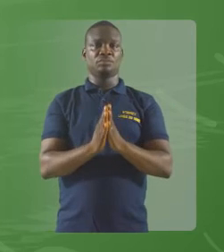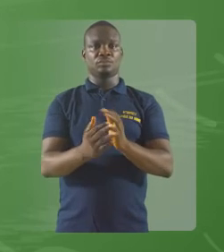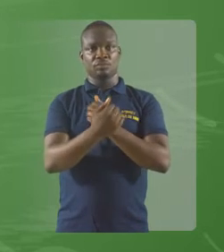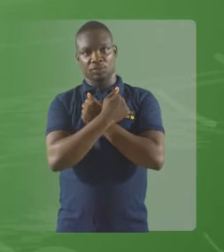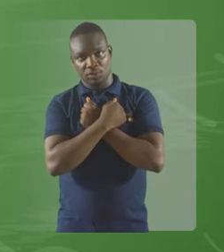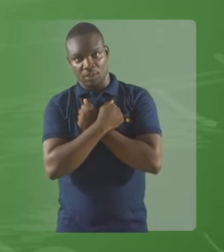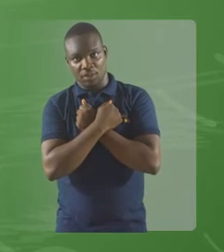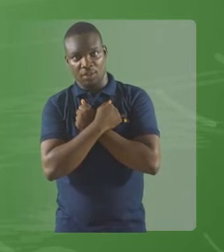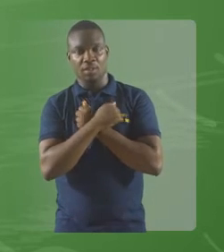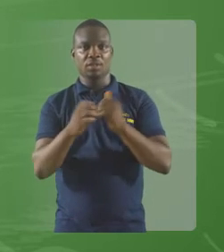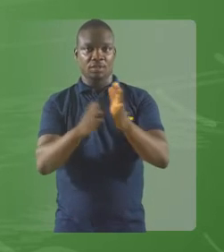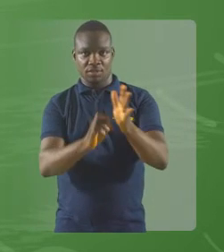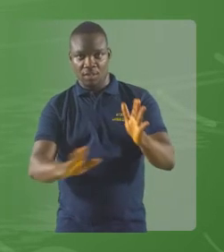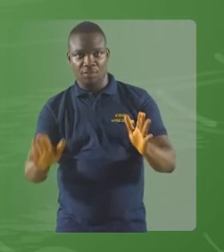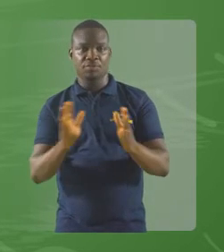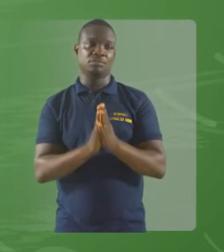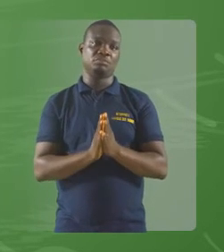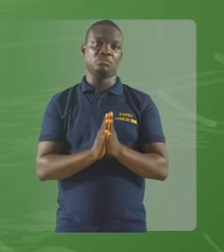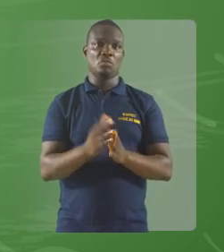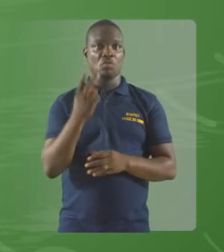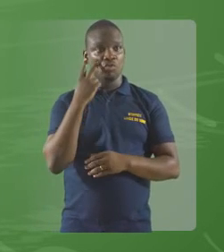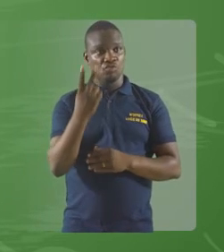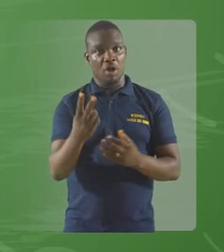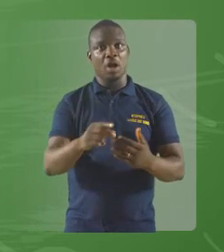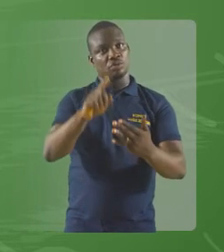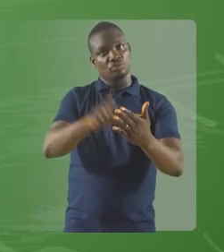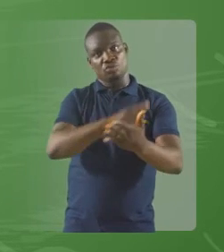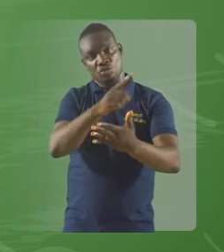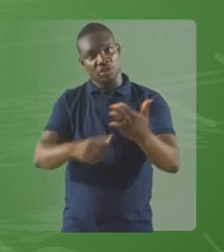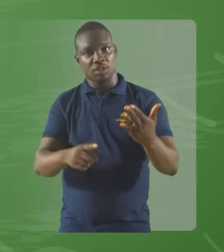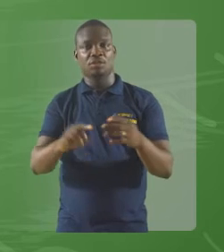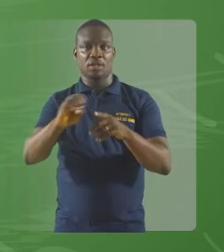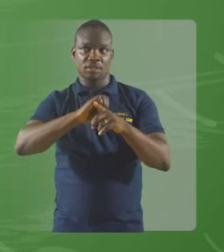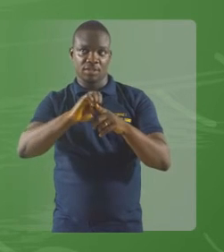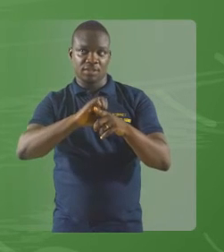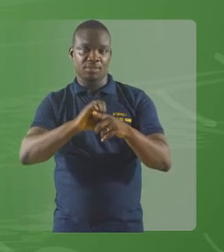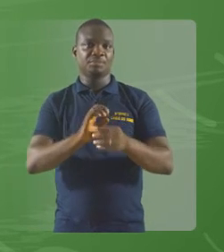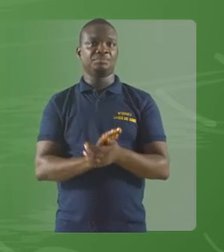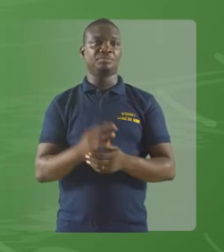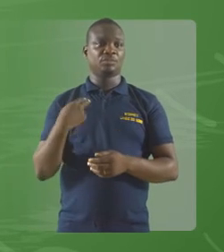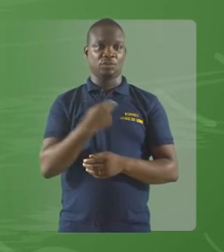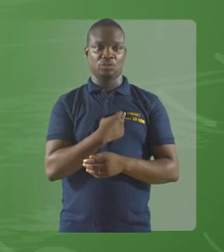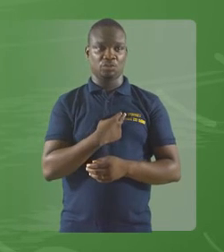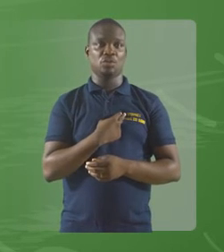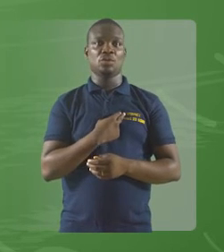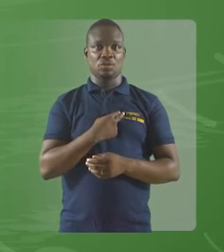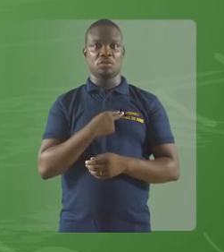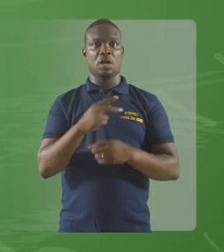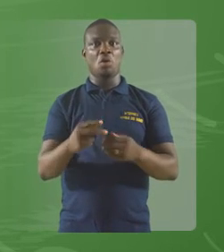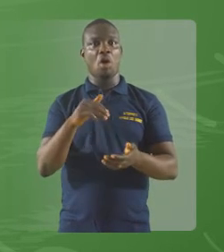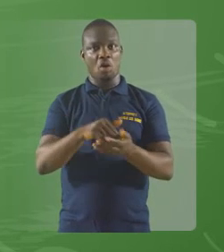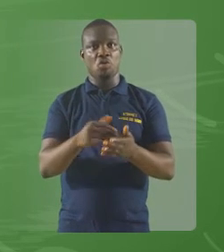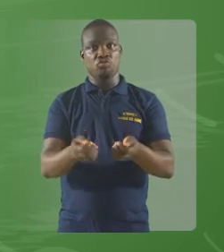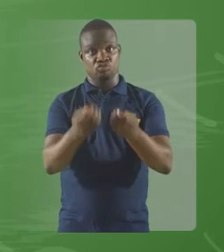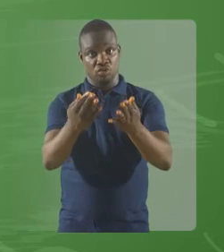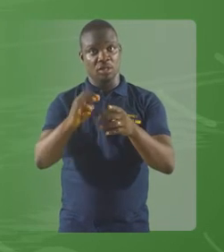Chers apprenants, voilà donc pour le corriger de cet exercice. Nous allons donc vous donner un exercice